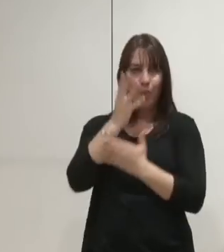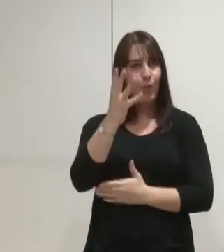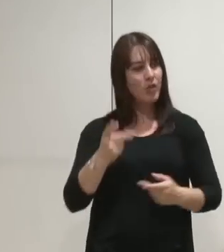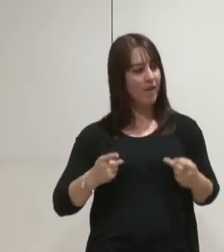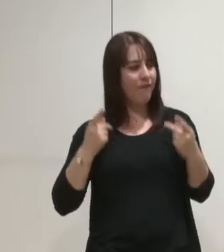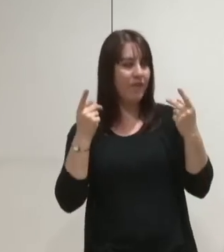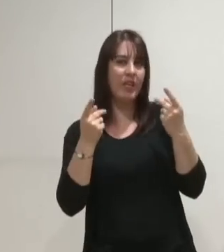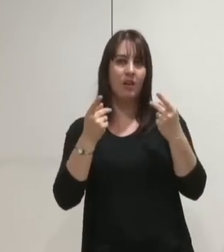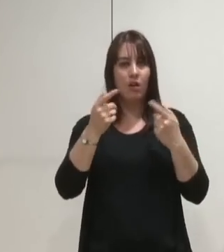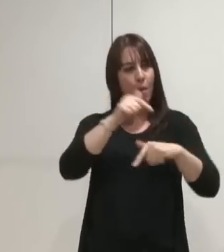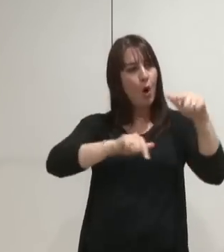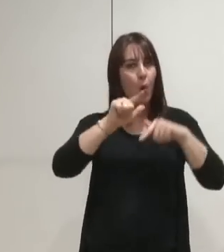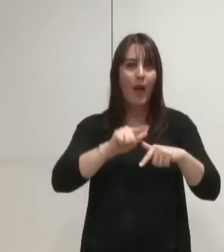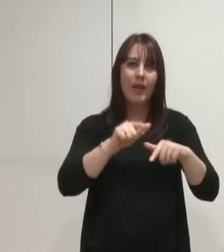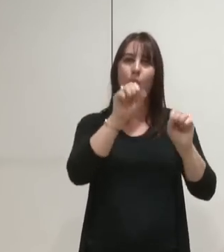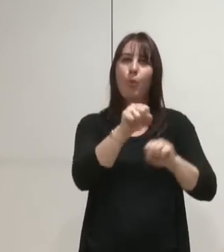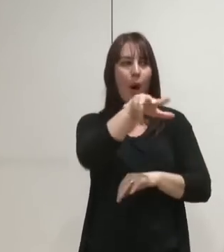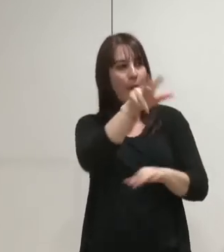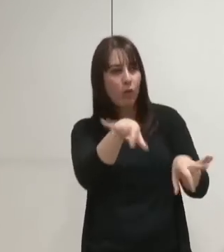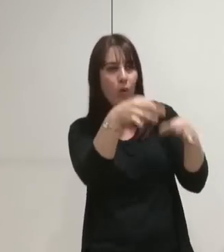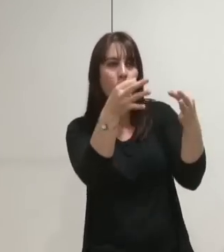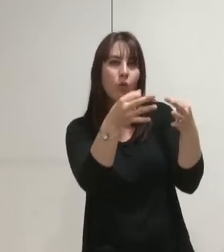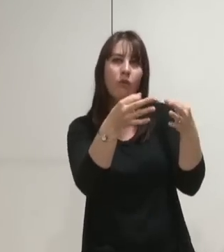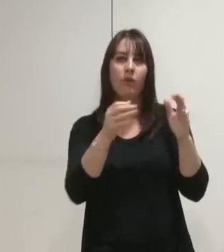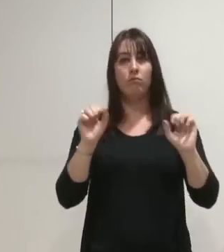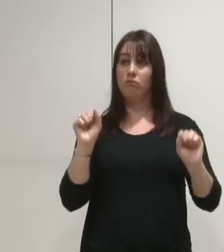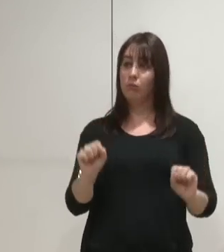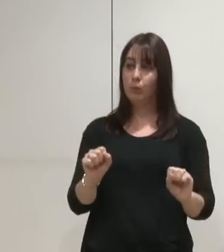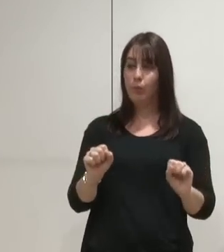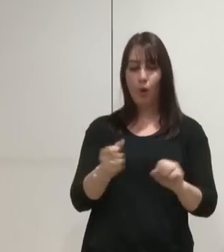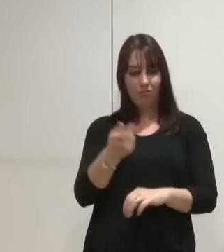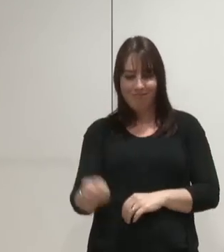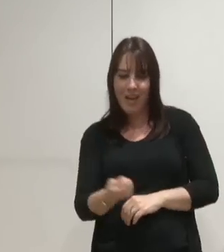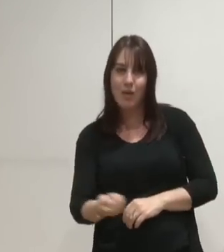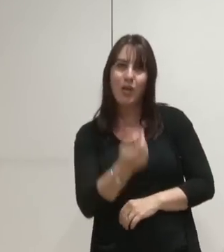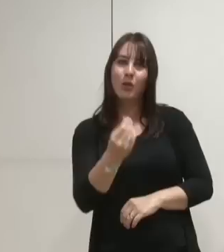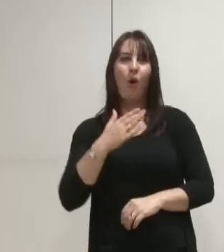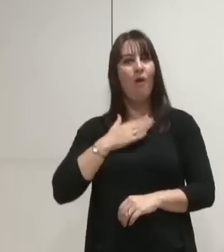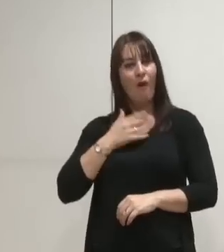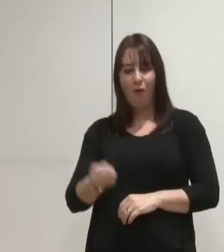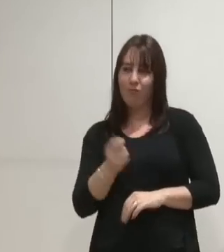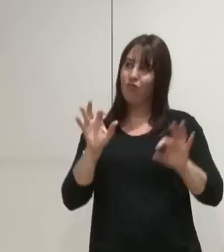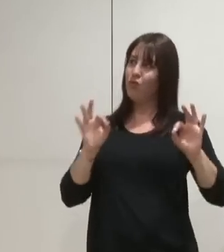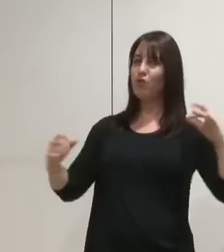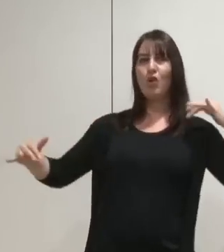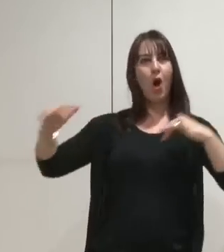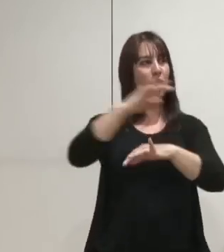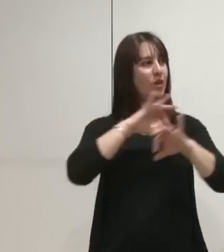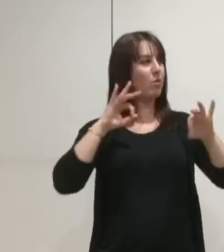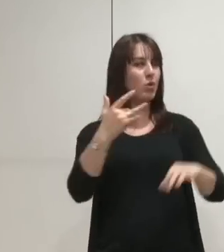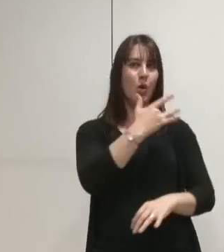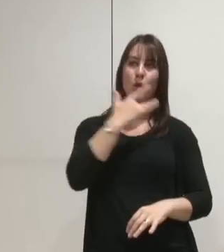parcours locatif que l'on peut garantir un environnement propice à l'éducation de ses enfants et être en bonne